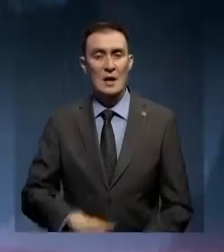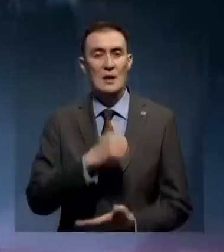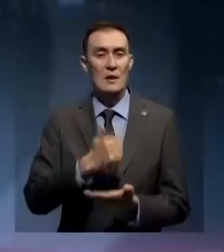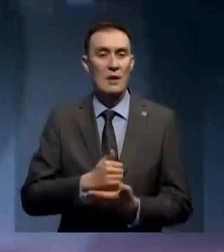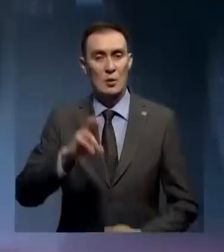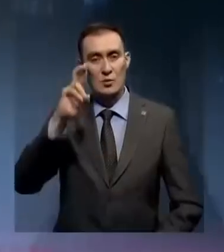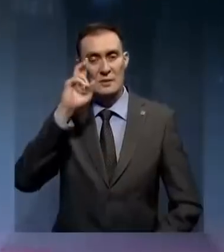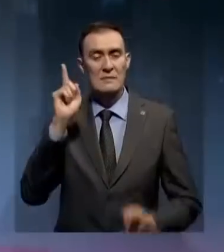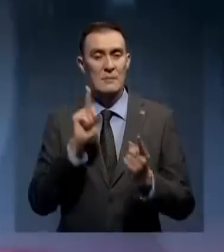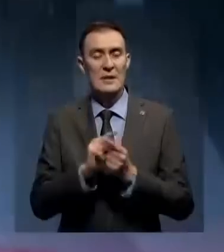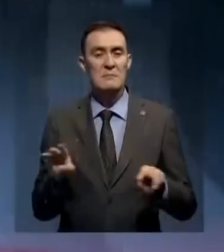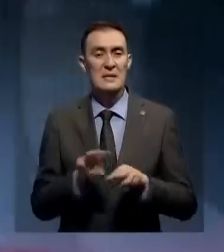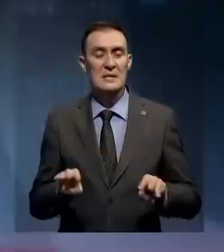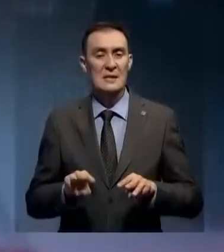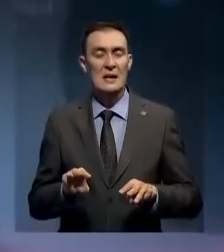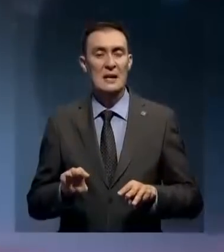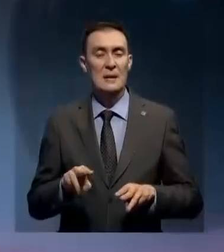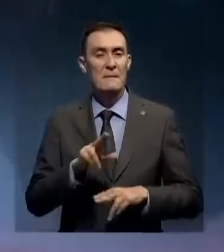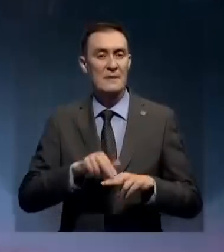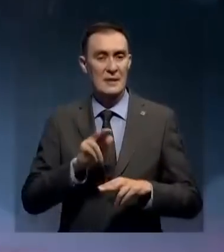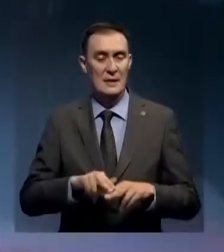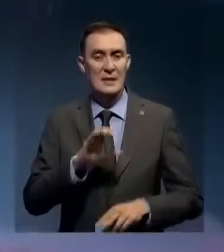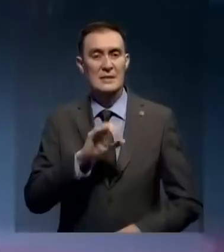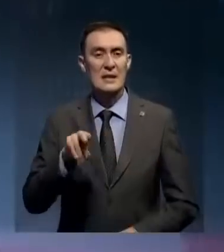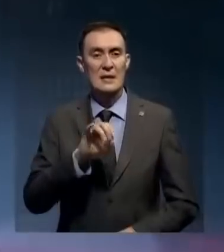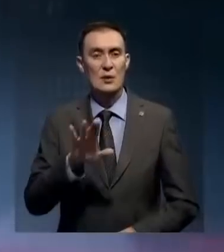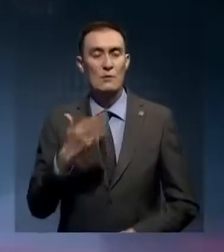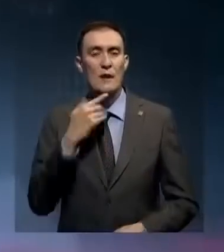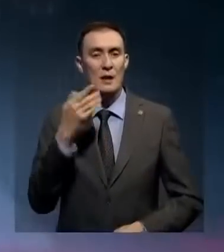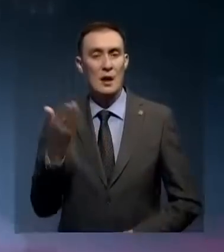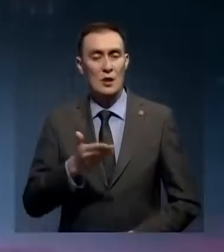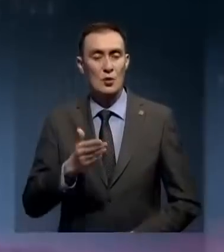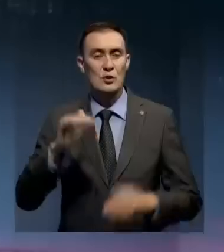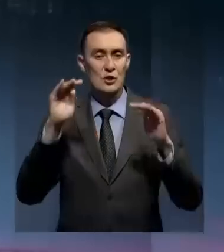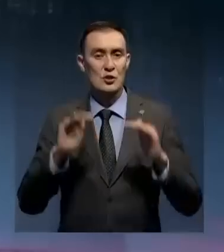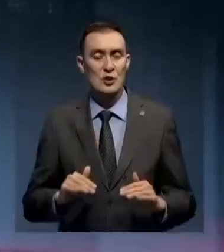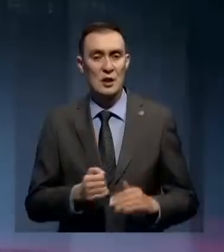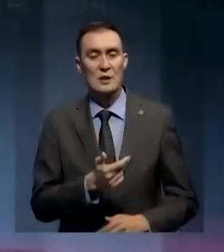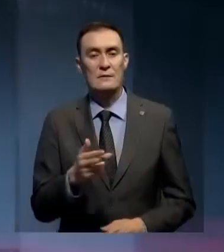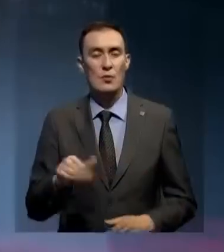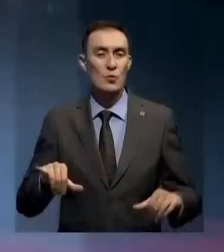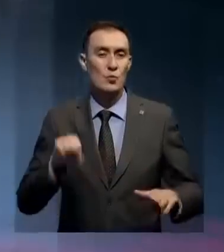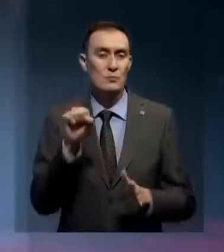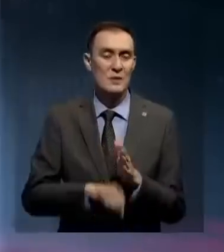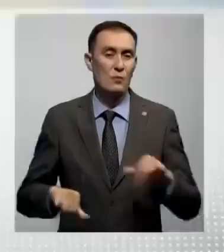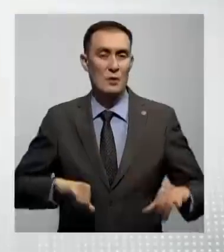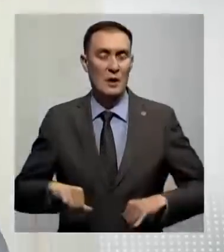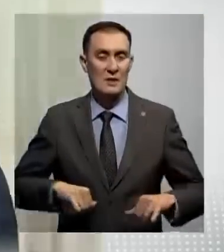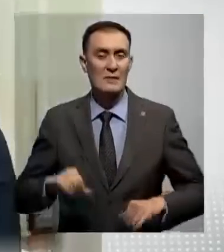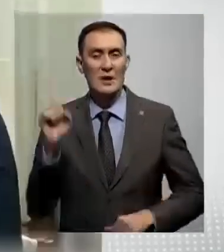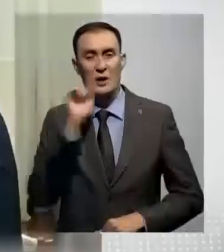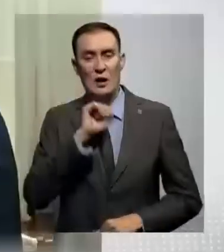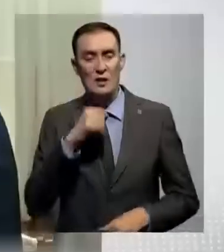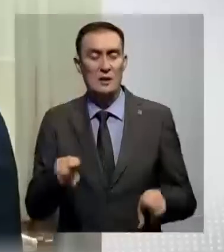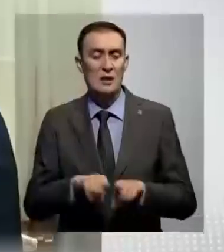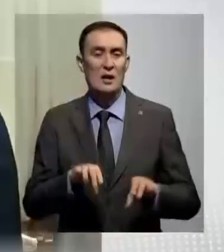Президент принял и министра внутренних дел Ержана Саденова. Он доложил о снижении количества убийств, хулиганств, краж и разбоев.